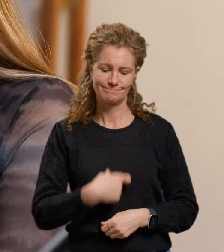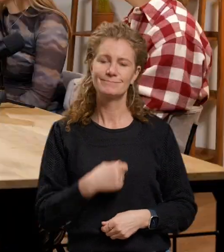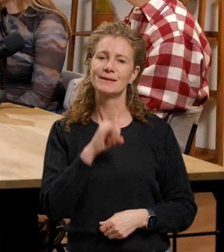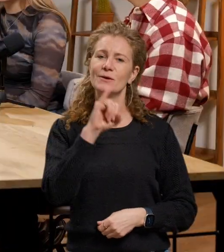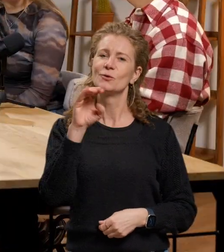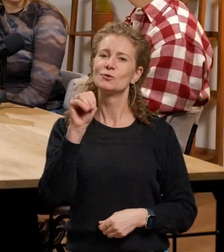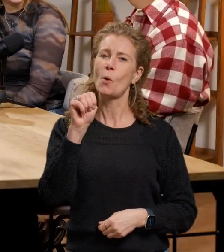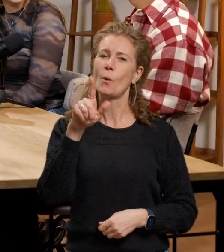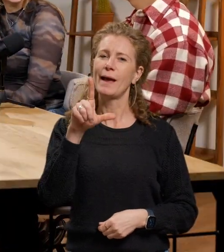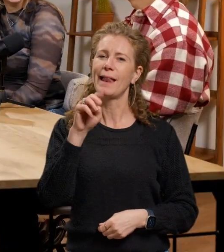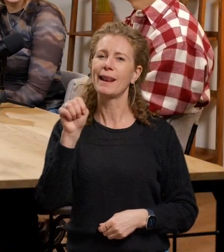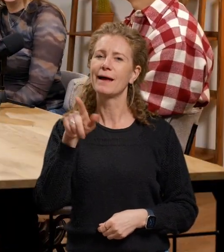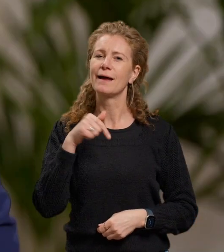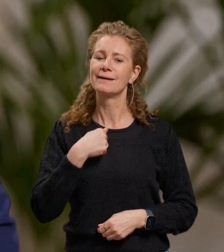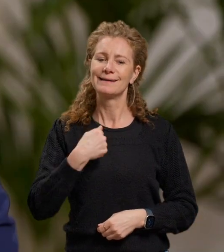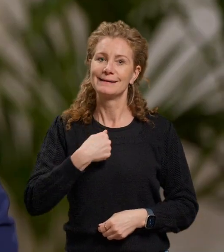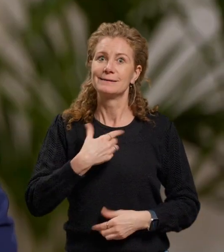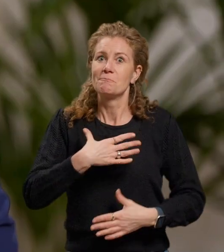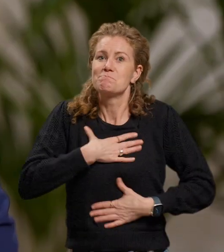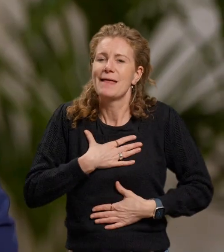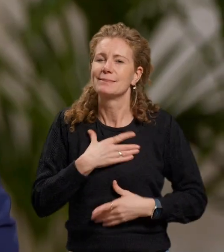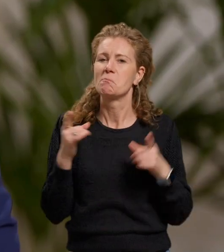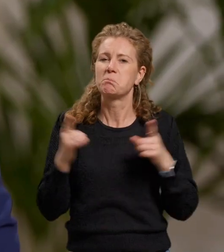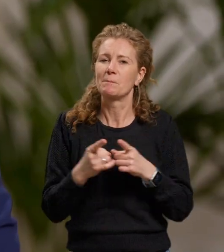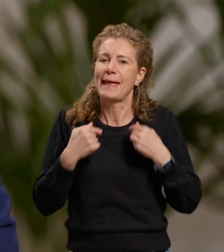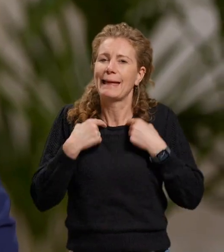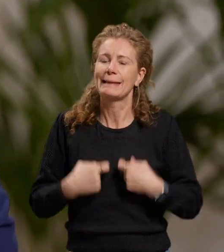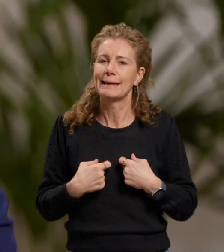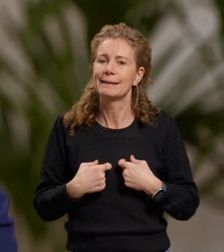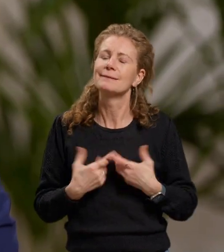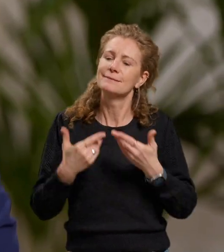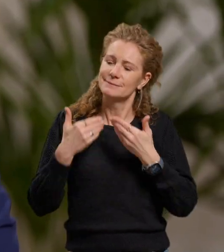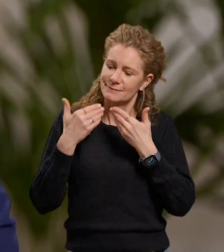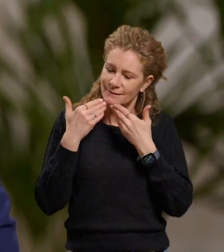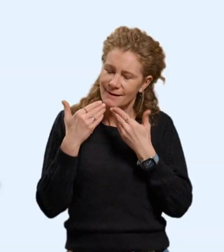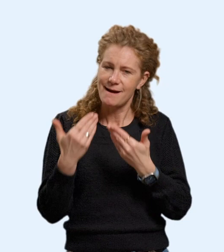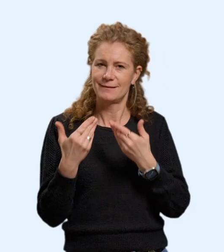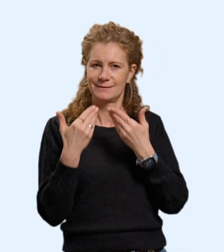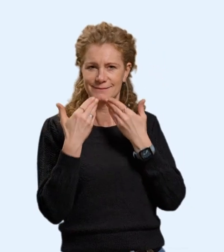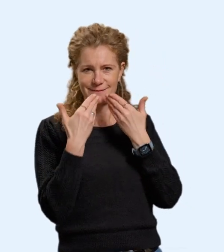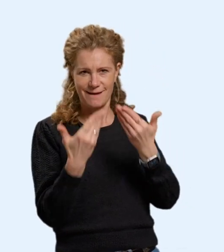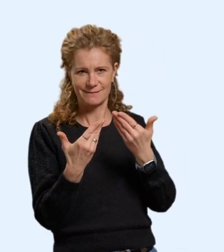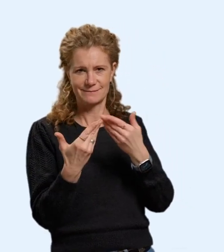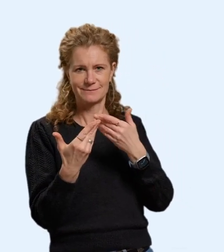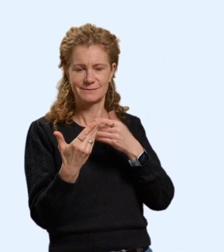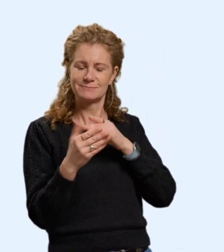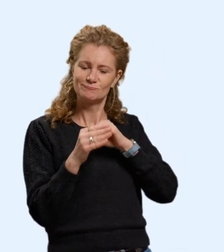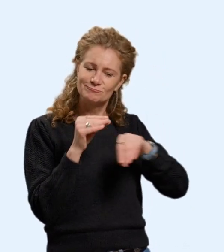niet mijn beperking. Hartelijk dank. Praat fijn verder en tot de volgende keer.